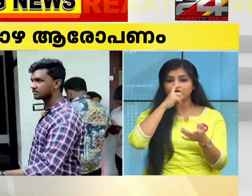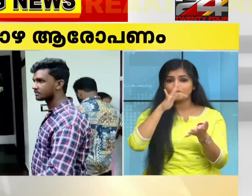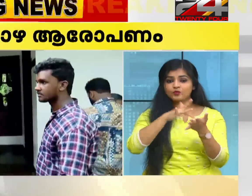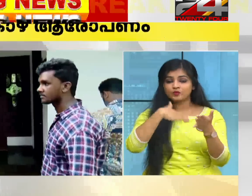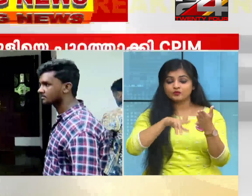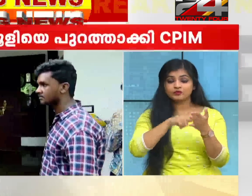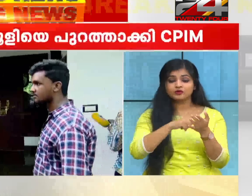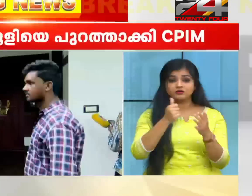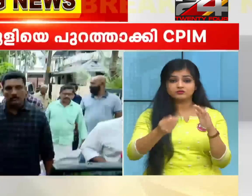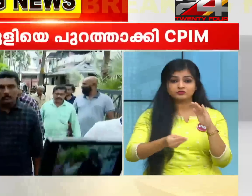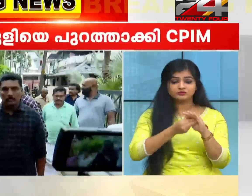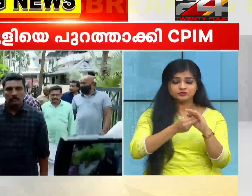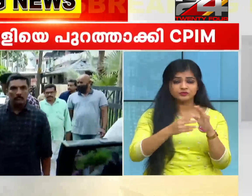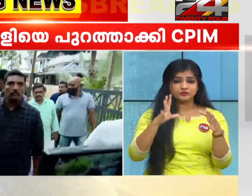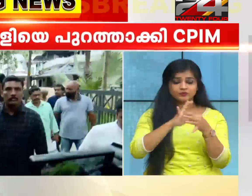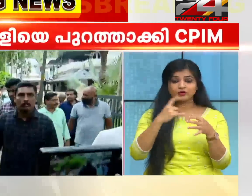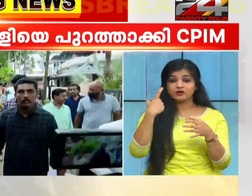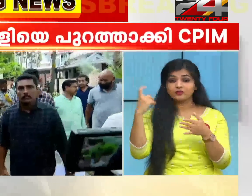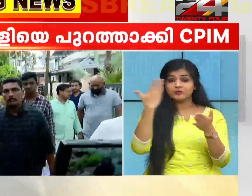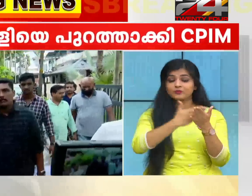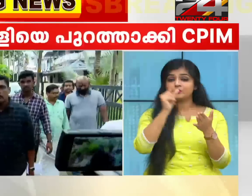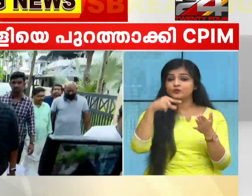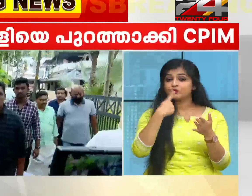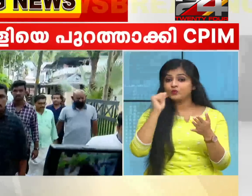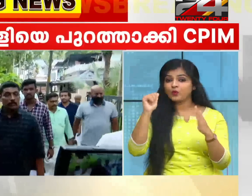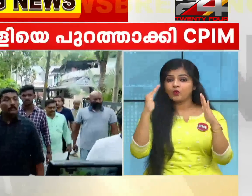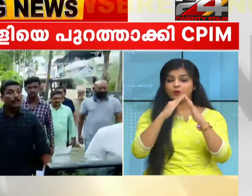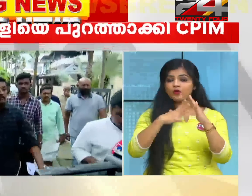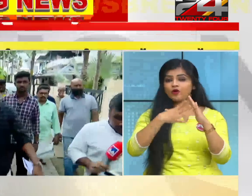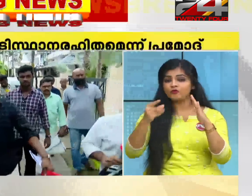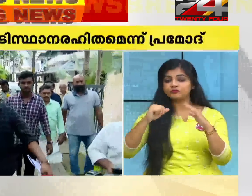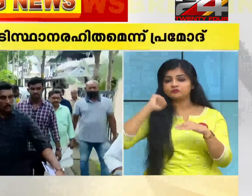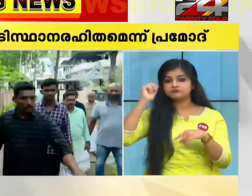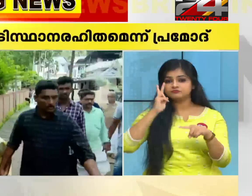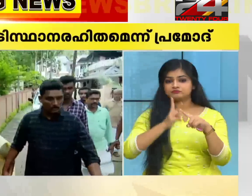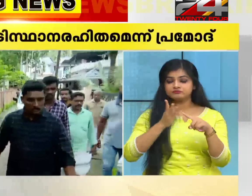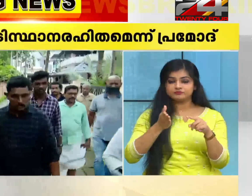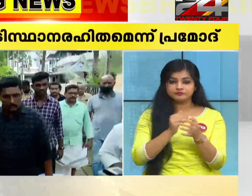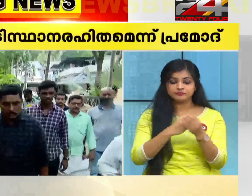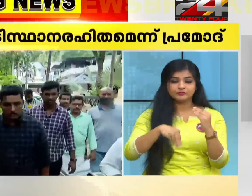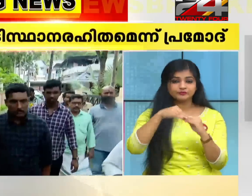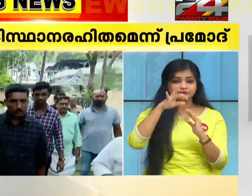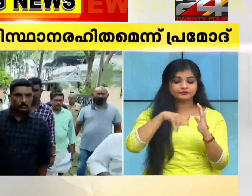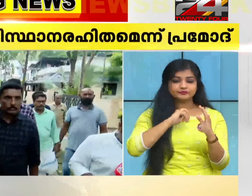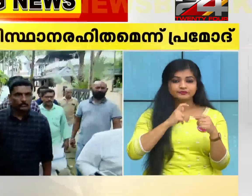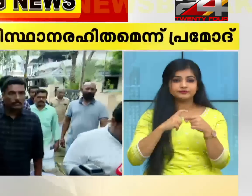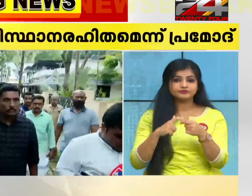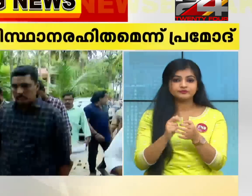കോഴ അതുമായി ബന്ധപ്പെട്ട പരാതി ഉന്നയിച്ച ആളുടെ വീടിന് മുന്നിൽ എത്തിയിരിക്കുകയാണ്. അഭിജിത്ത് മുഴക്കുന്ന് തുടരുന്നുണ്ട്. അഭിജിത്ത്, തുടരാം.